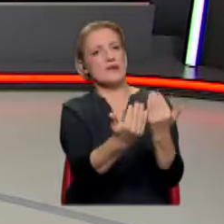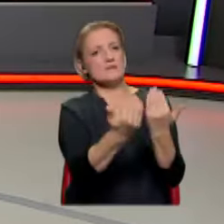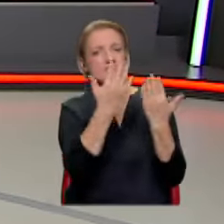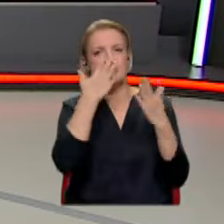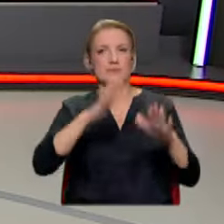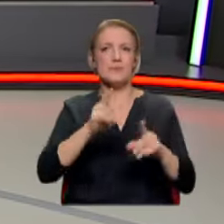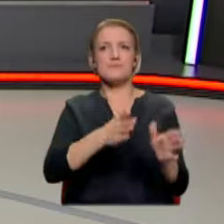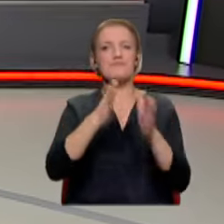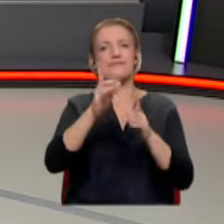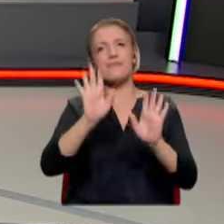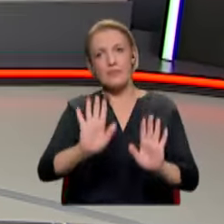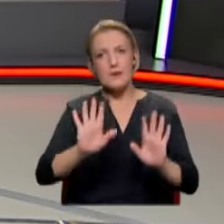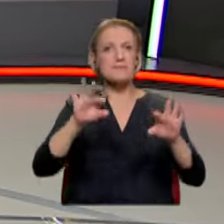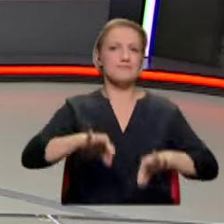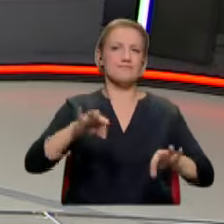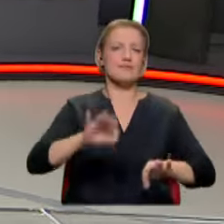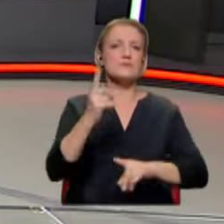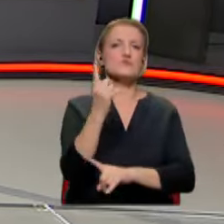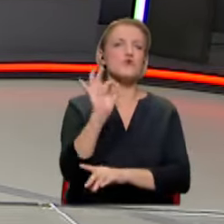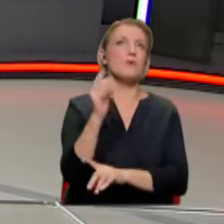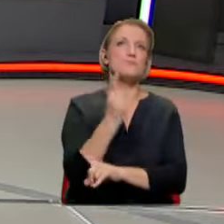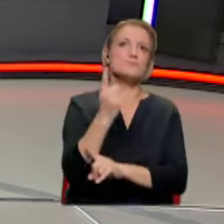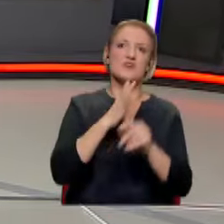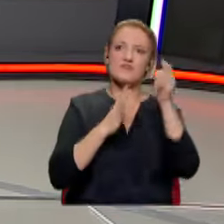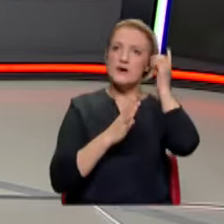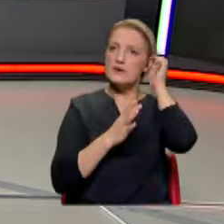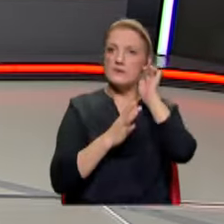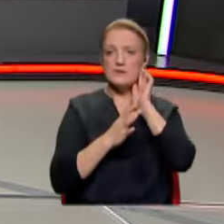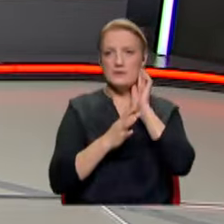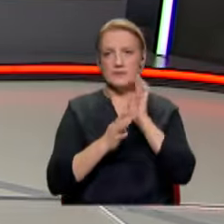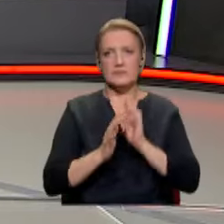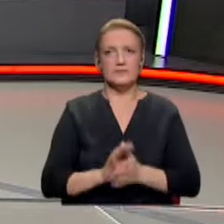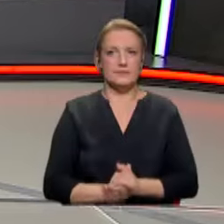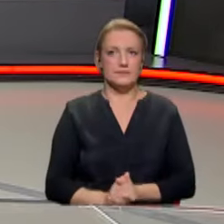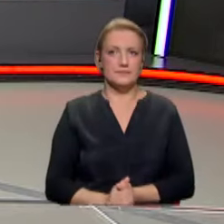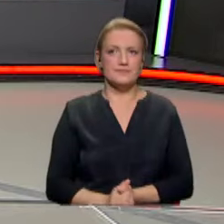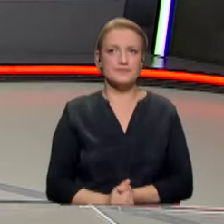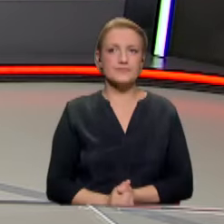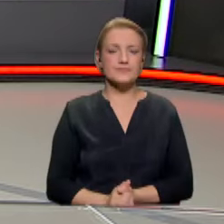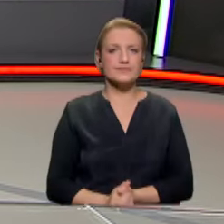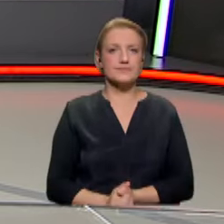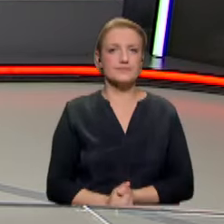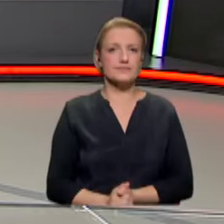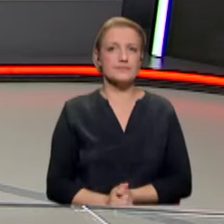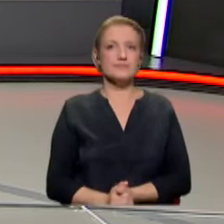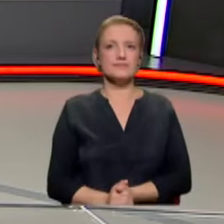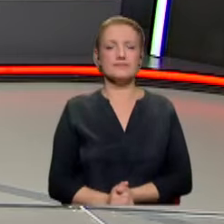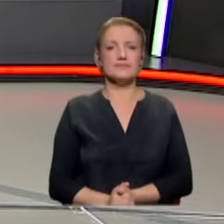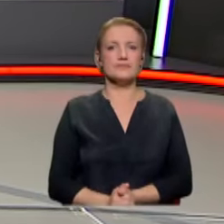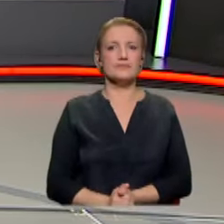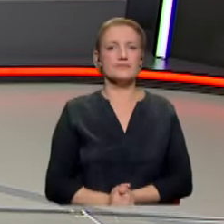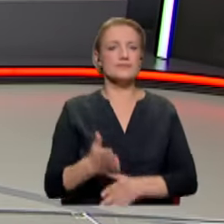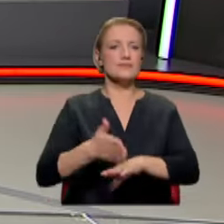şimdi bunları Ha bir de şimdi Şimdi bir de şöyle bir durum var bir de şöyle bir durum var E daha